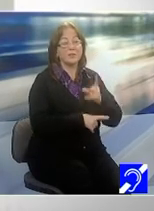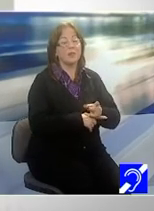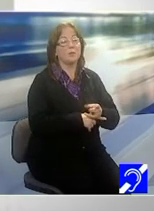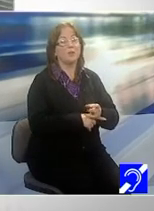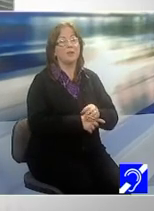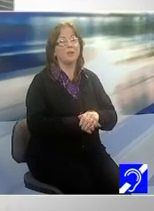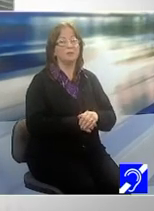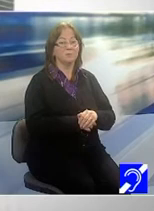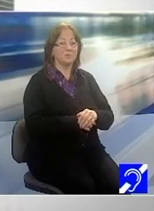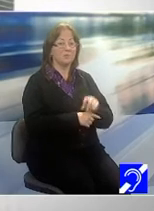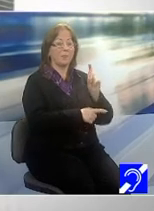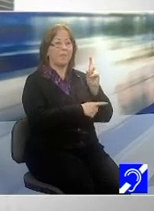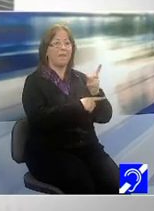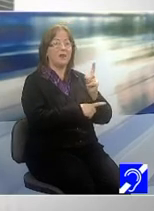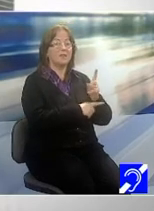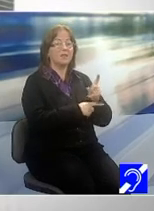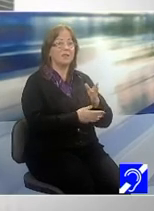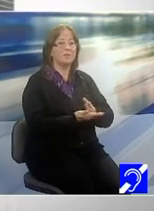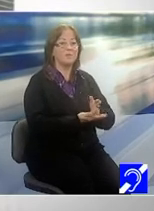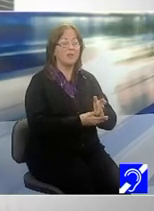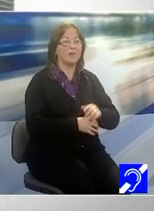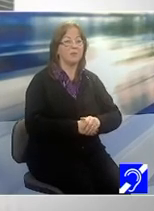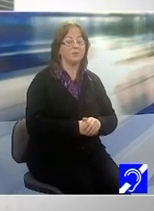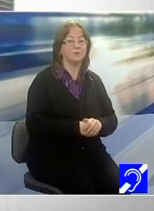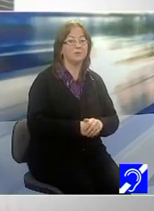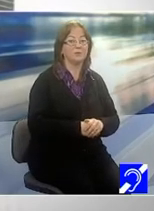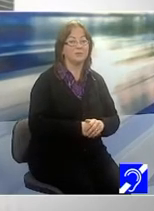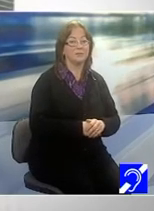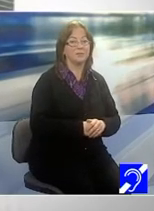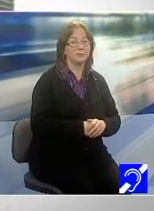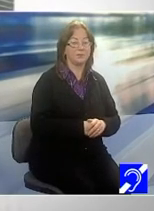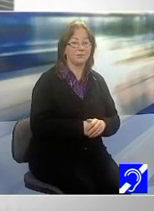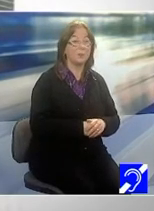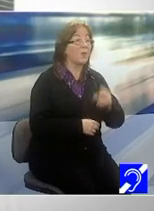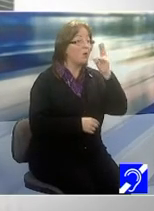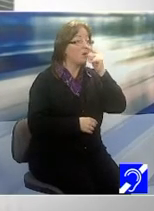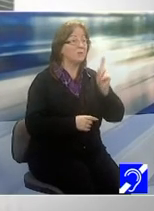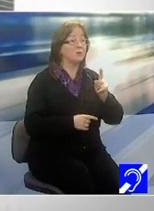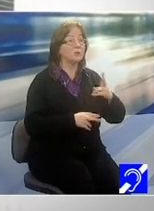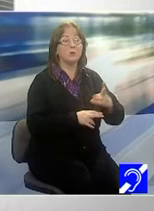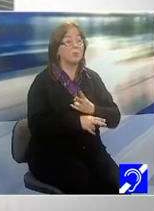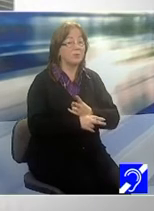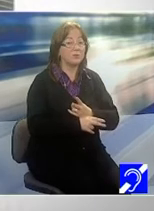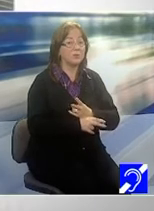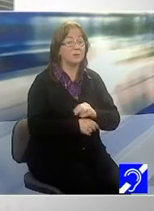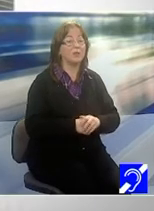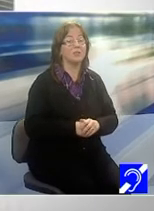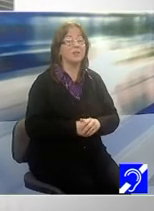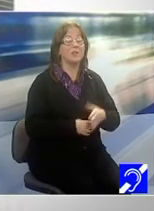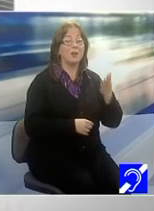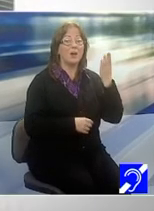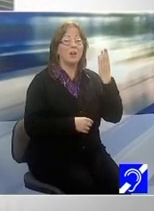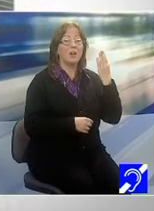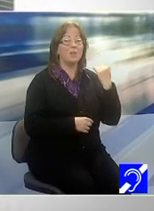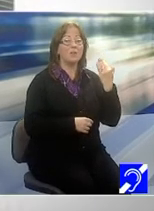asta? Sunt mijloace pe care le avem la dispoziție, dar cu care lumea nu este obișnuită. O chestie care ține de cultură politică, de educație civică. A fost apelul zilele